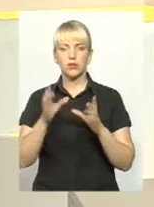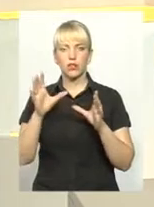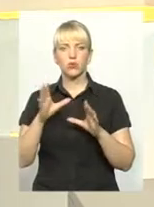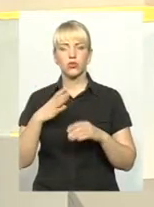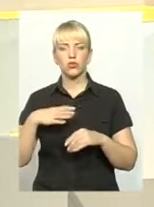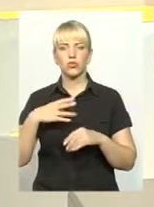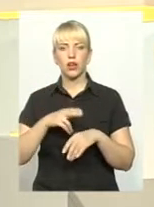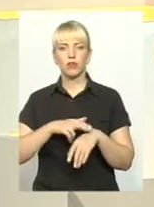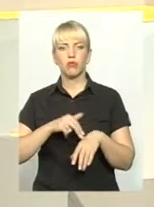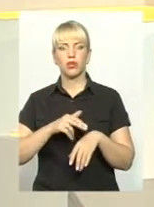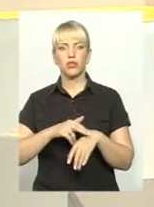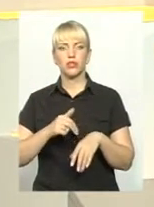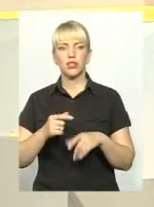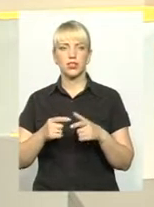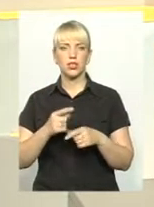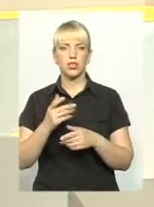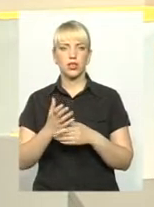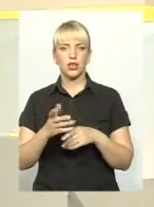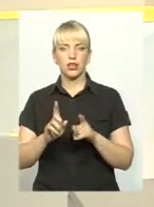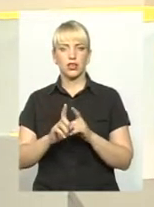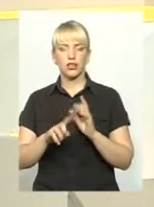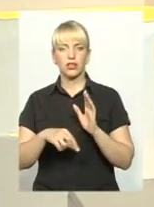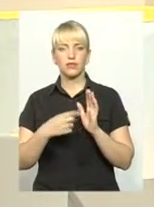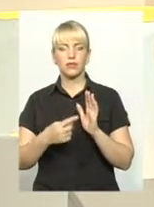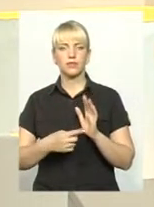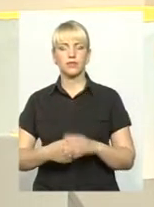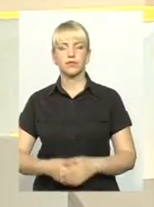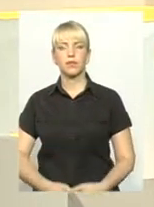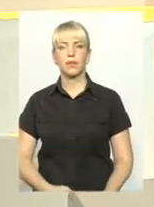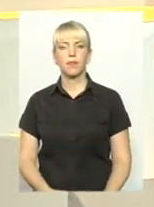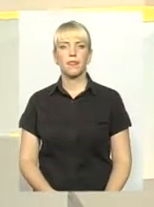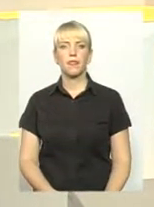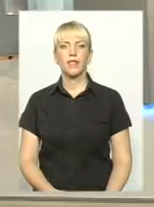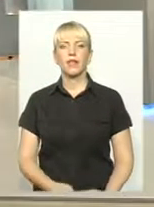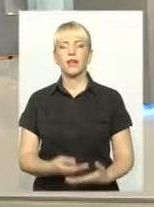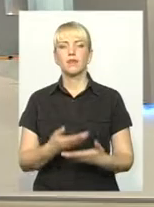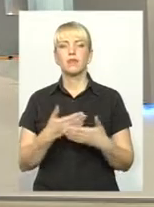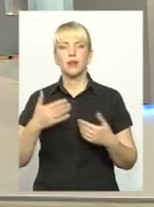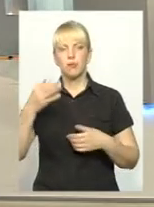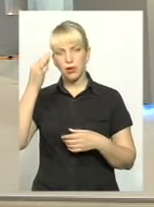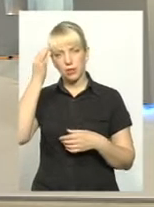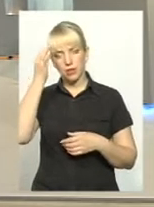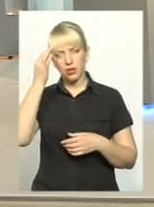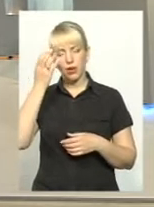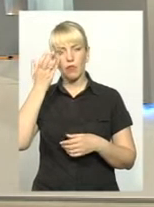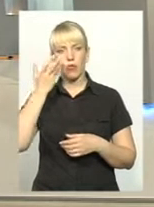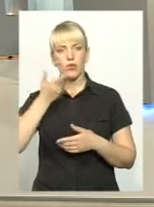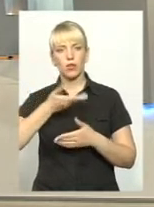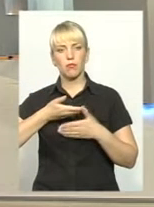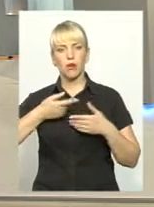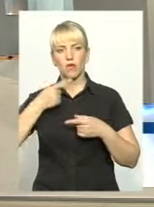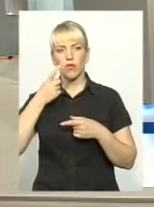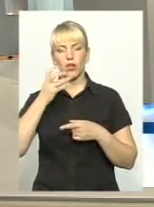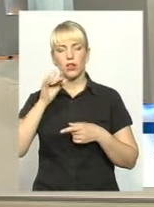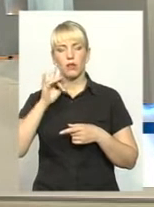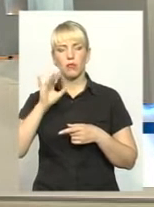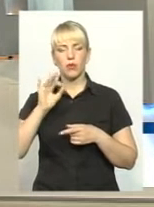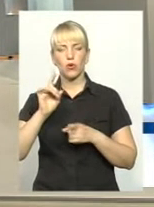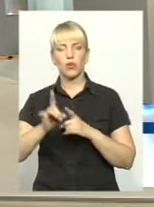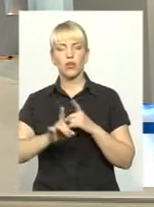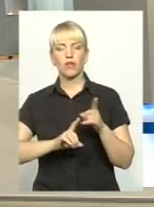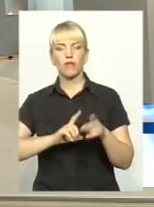поліціянти? Чи є такі зміни? Ну, ми пам'ятаємо, що коли ми говорили про реформу